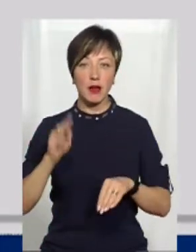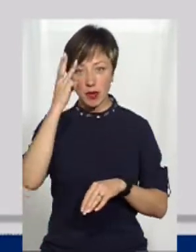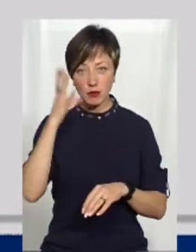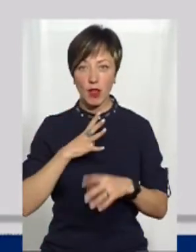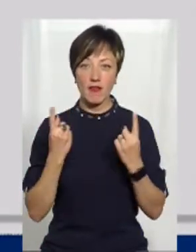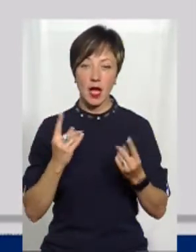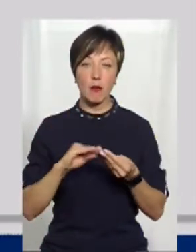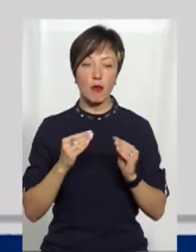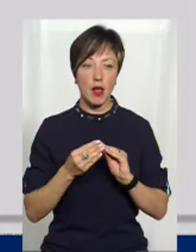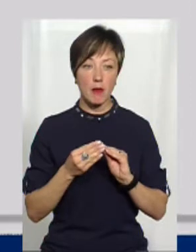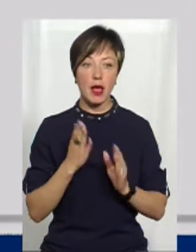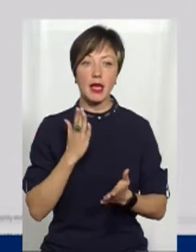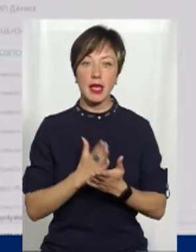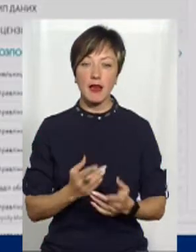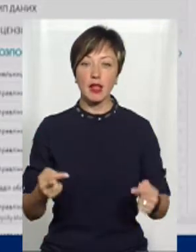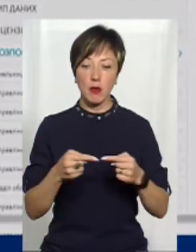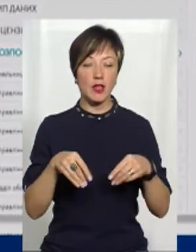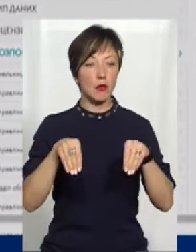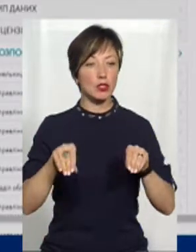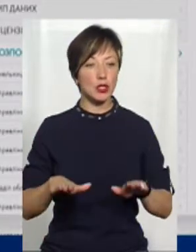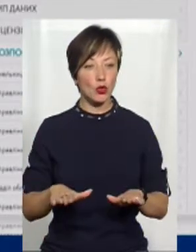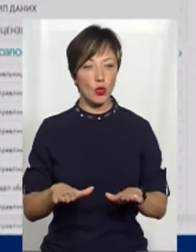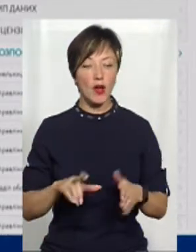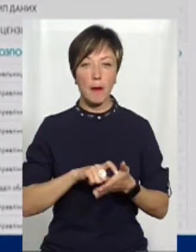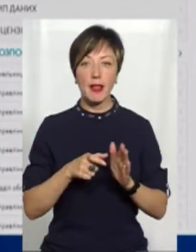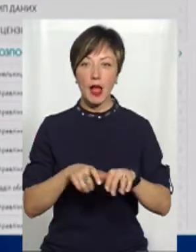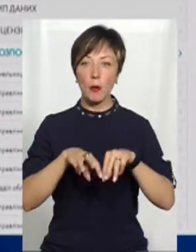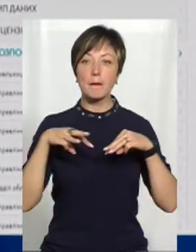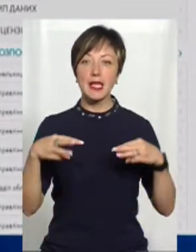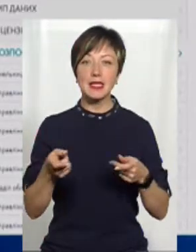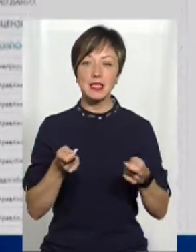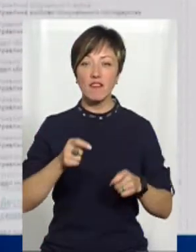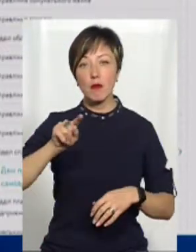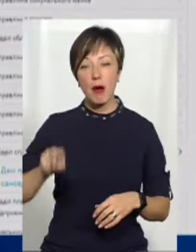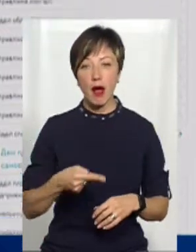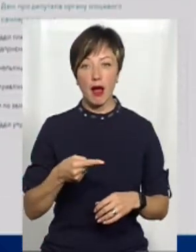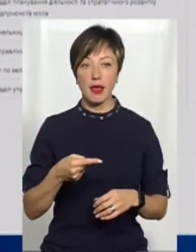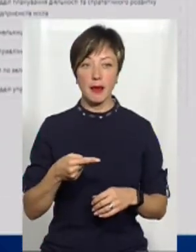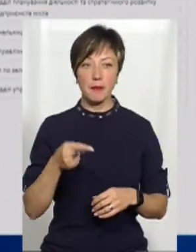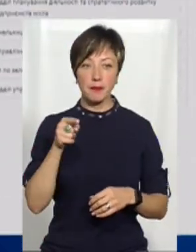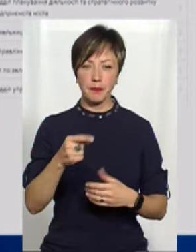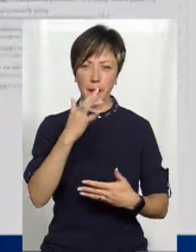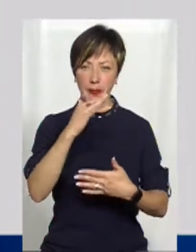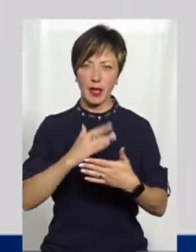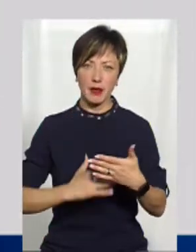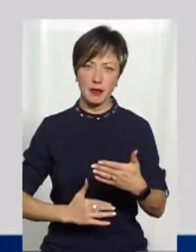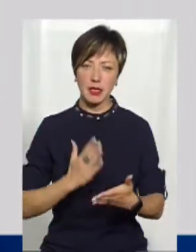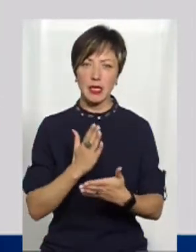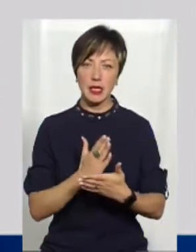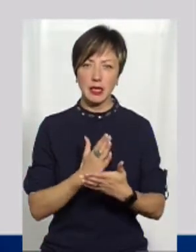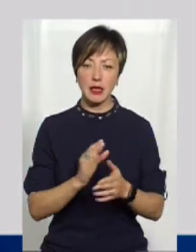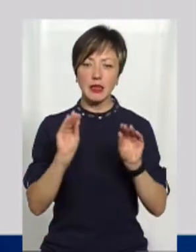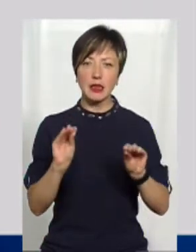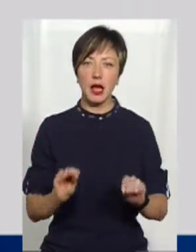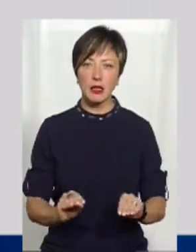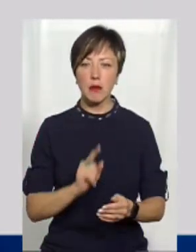велика проблема, тому що є відповідна постанова Кабінету міністрів, яка вимагає, там є великий перелік наборів